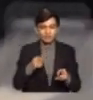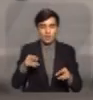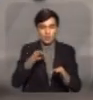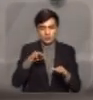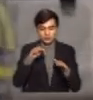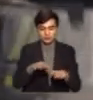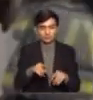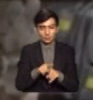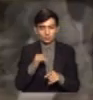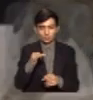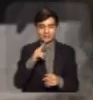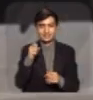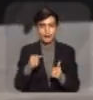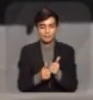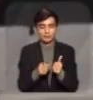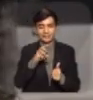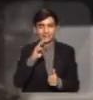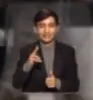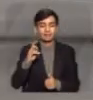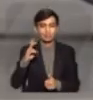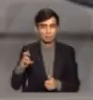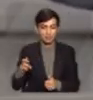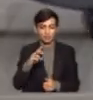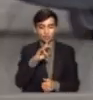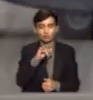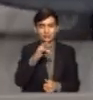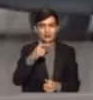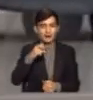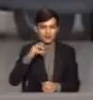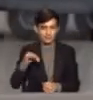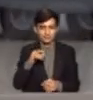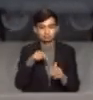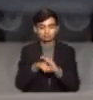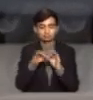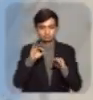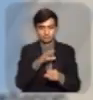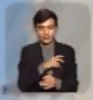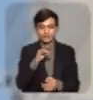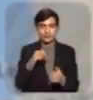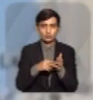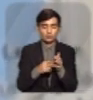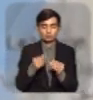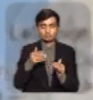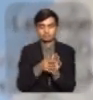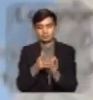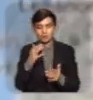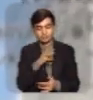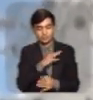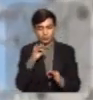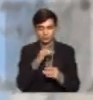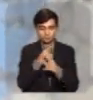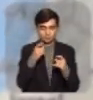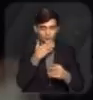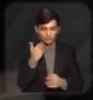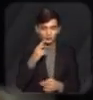сегодня заместитель председателя КНБ Нургали Белизбеков. Однако сумму не назвал. По его словам, Казахстан будет собирать информацию